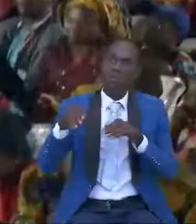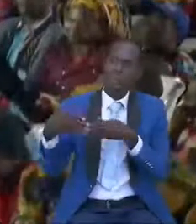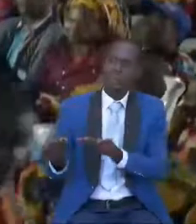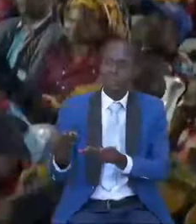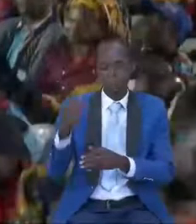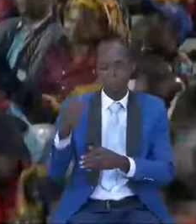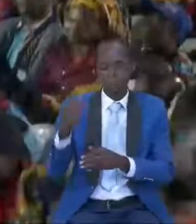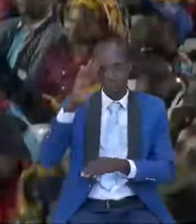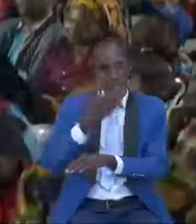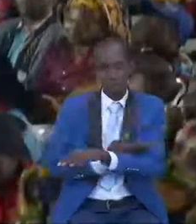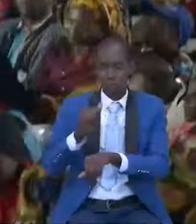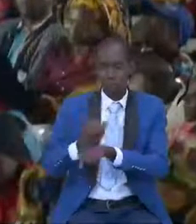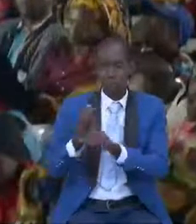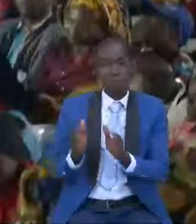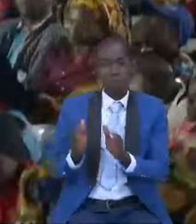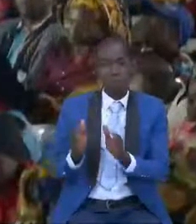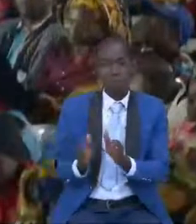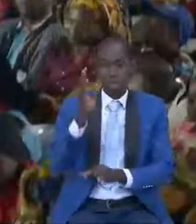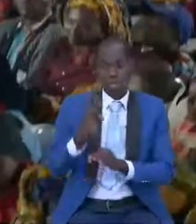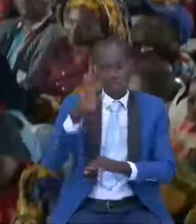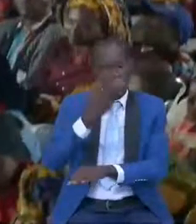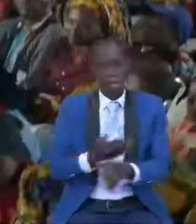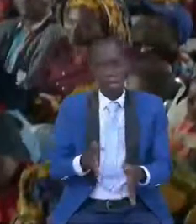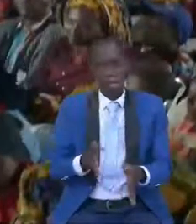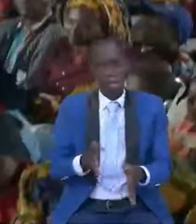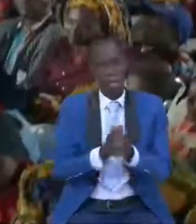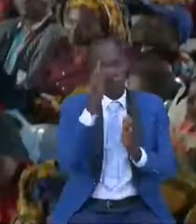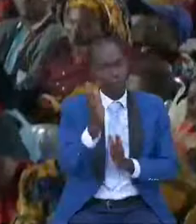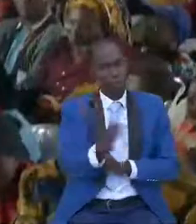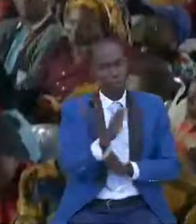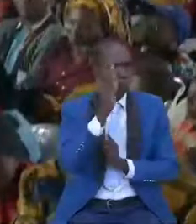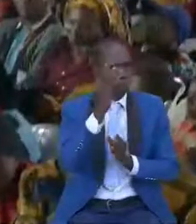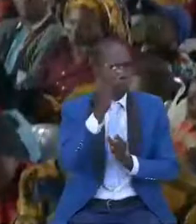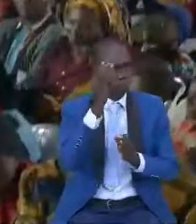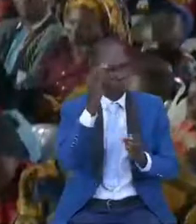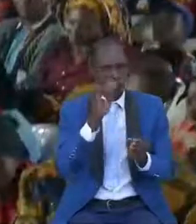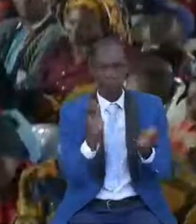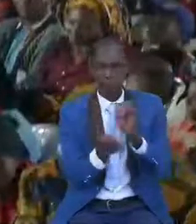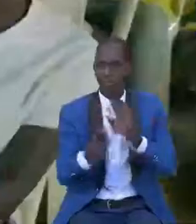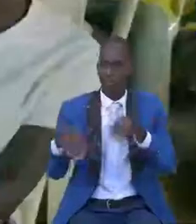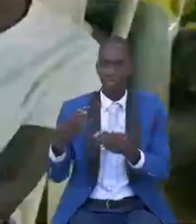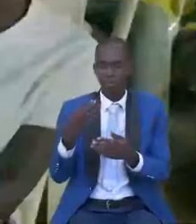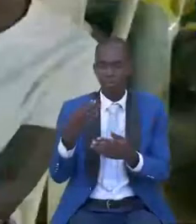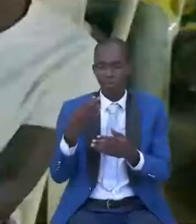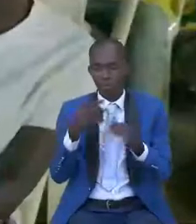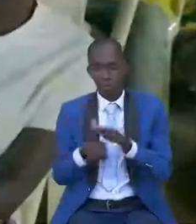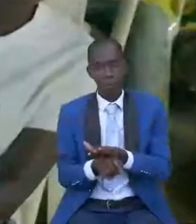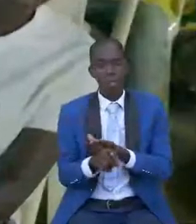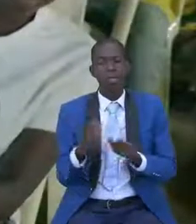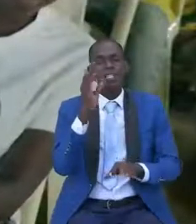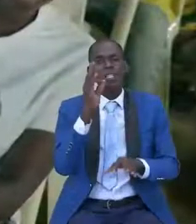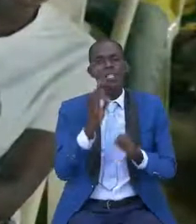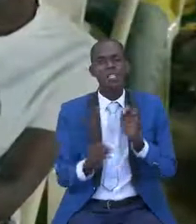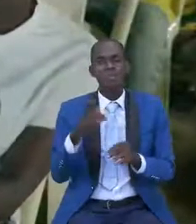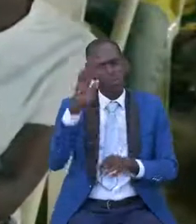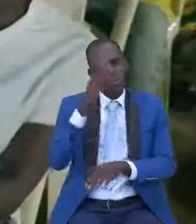te demande du pain, vas-tu lui donner une pierre? S'il demande un poisson, lui donneras-tu